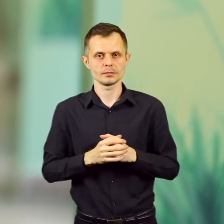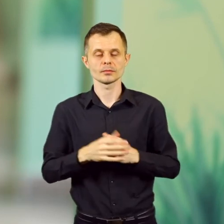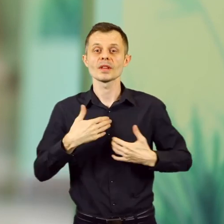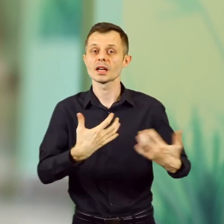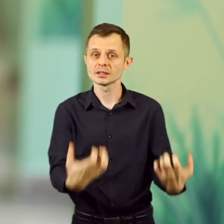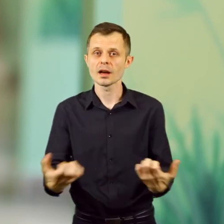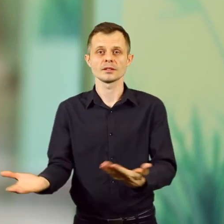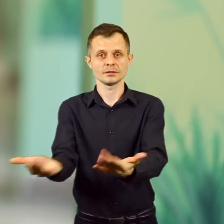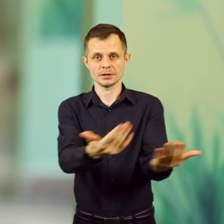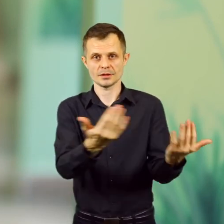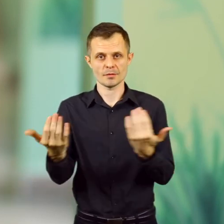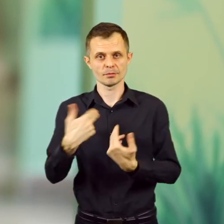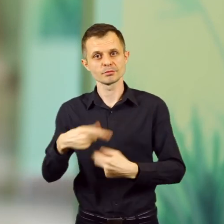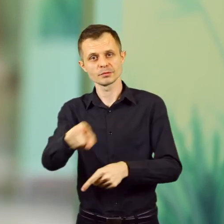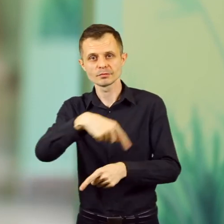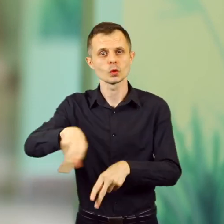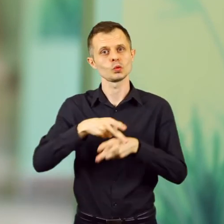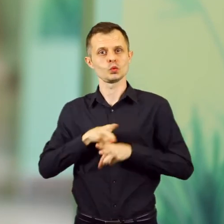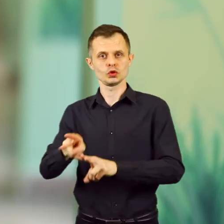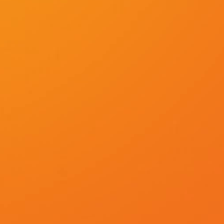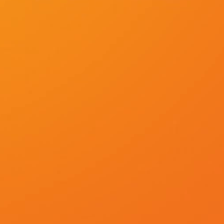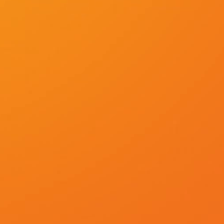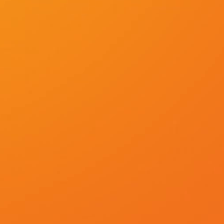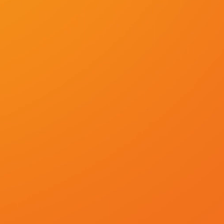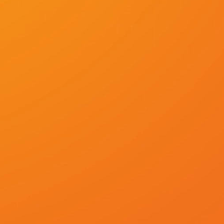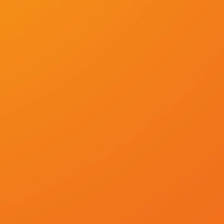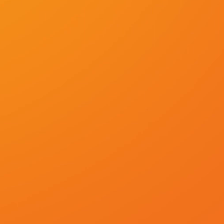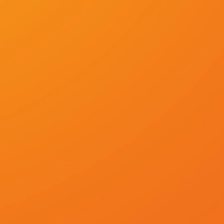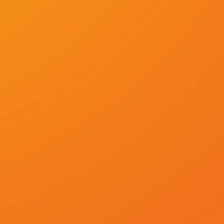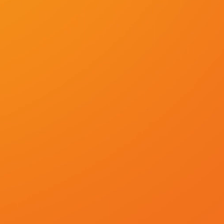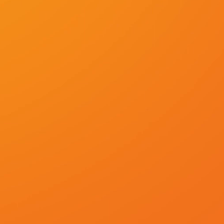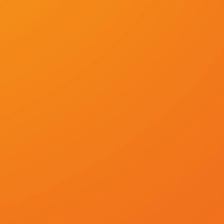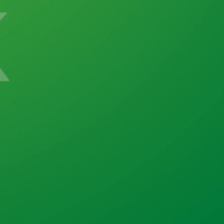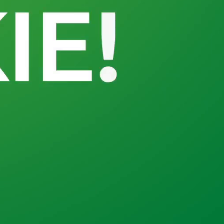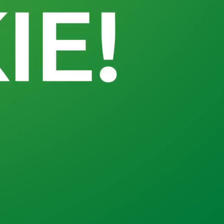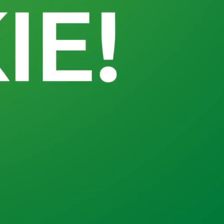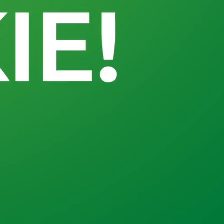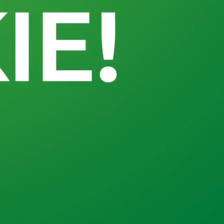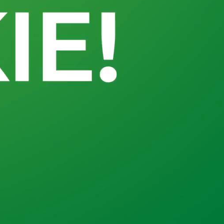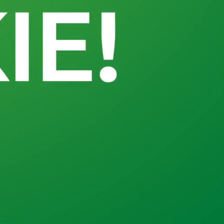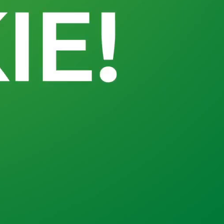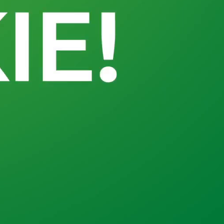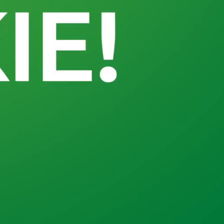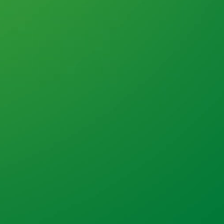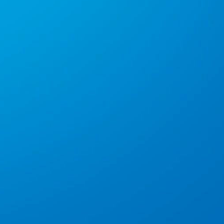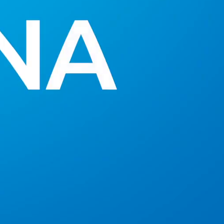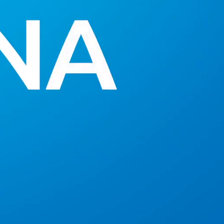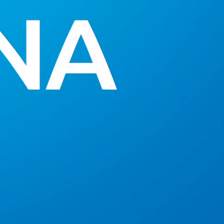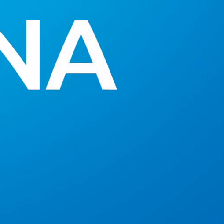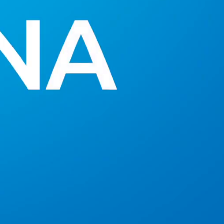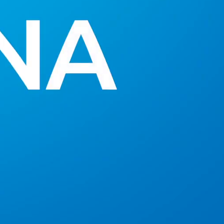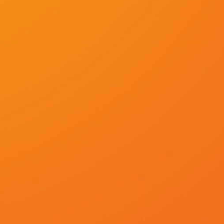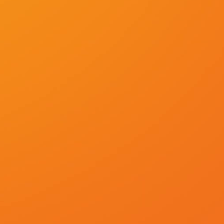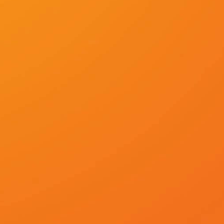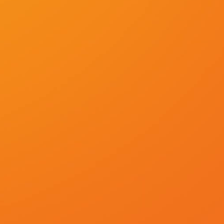stwierdzone. Zachęcamy do udziału w programie. Skorzystaj i ty. Rozwijaj lubelskie. Dowiedz się